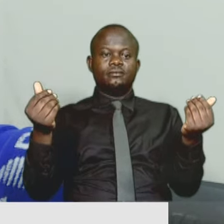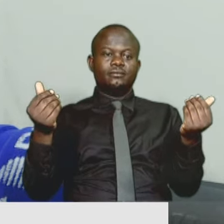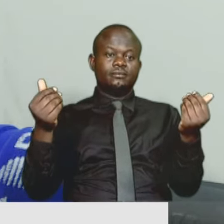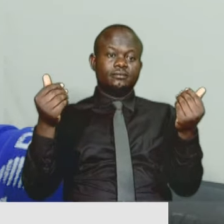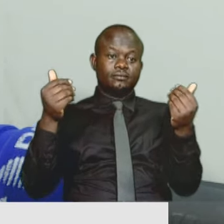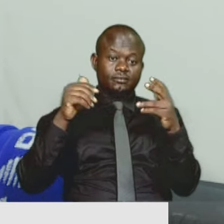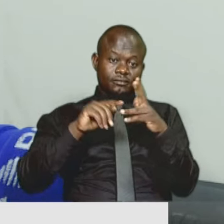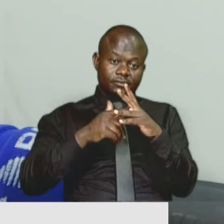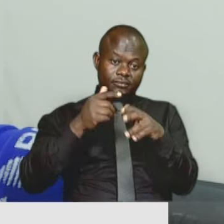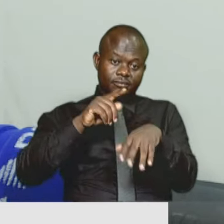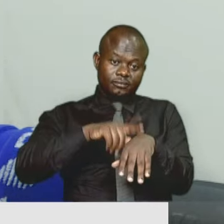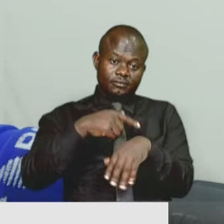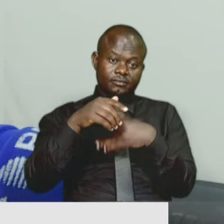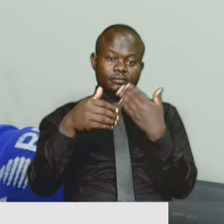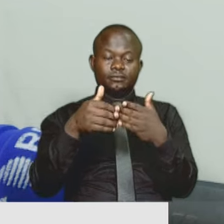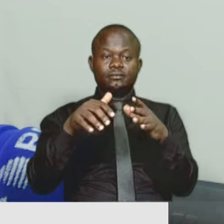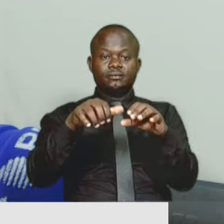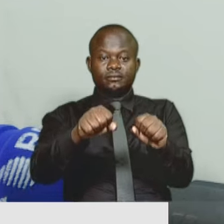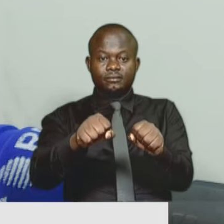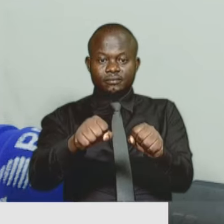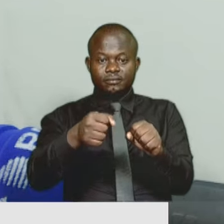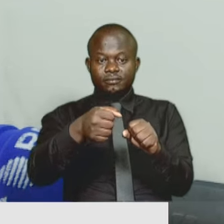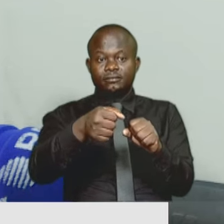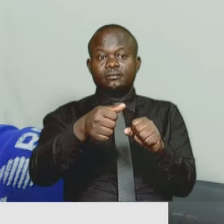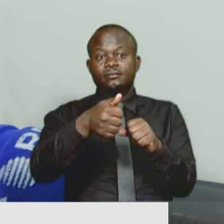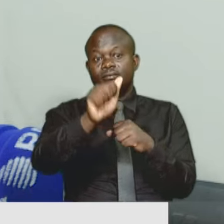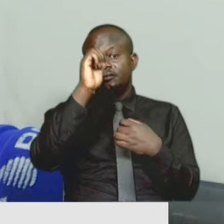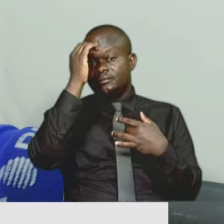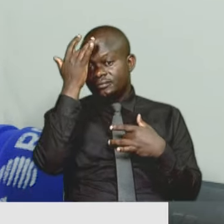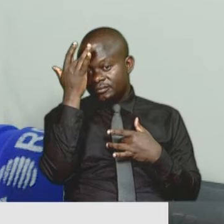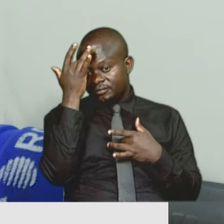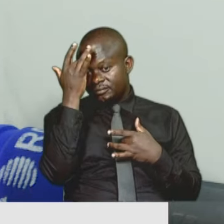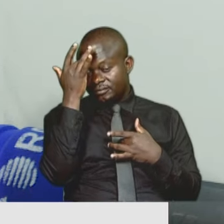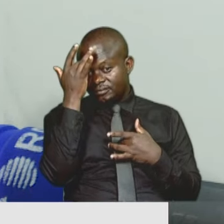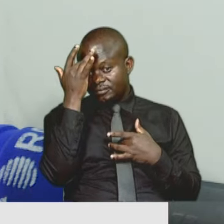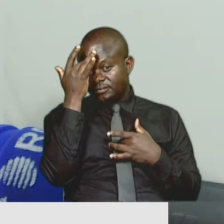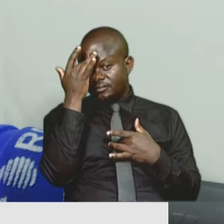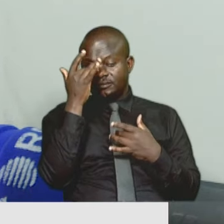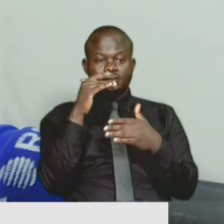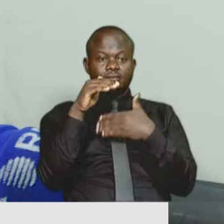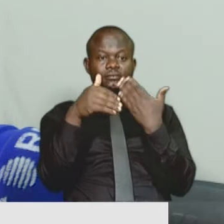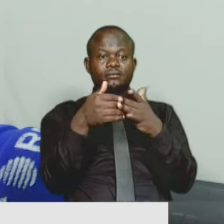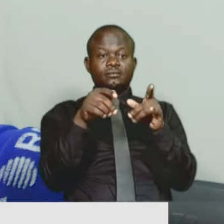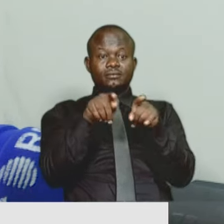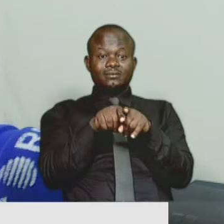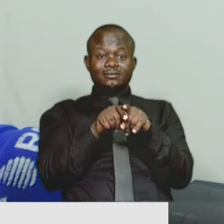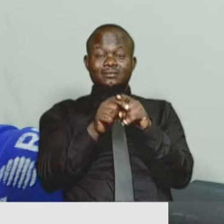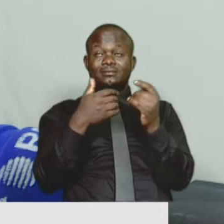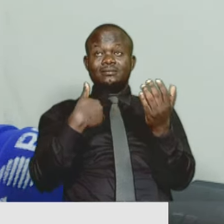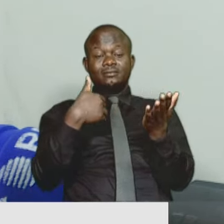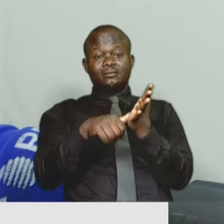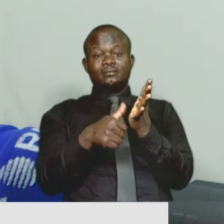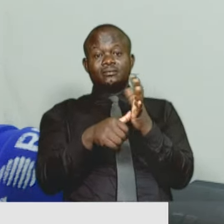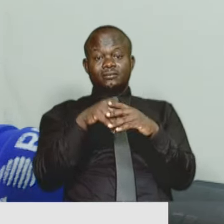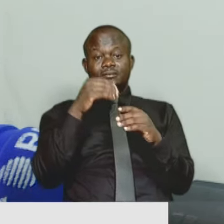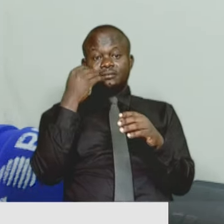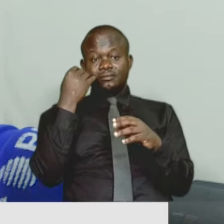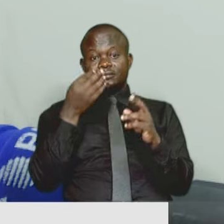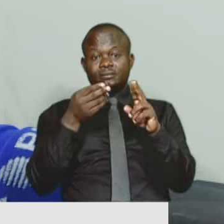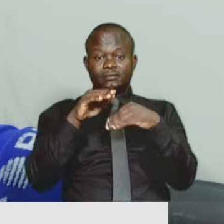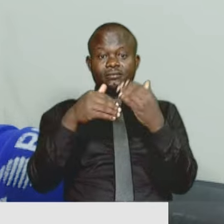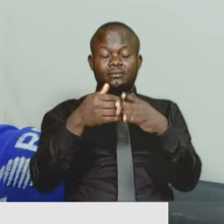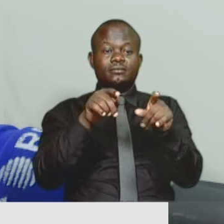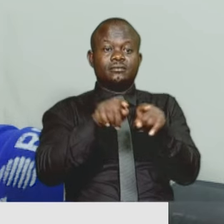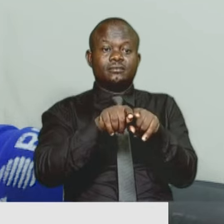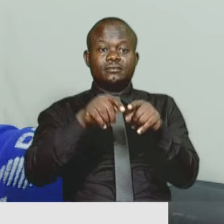yajya yafatwa na kiriya cyorezo babaye nk'abahungabana uko birimo bigenda